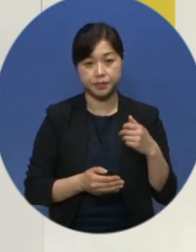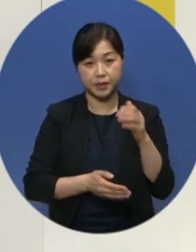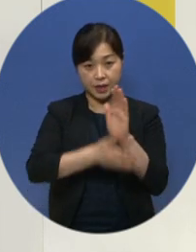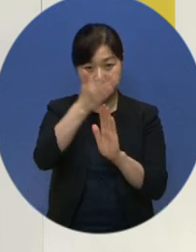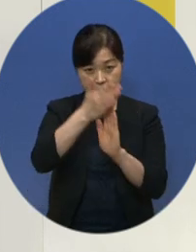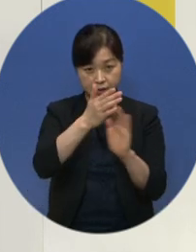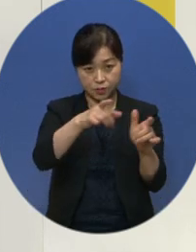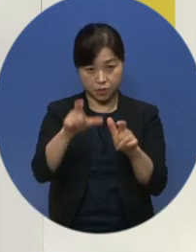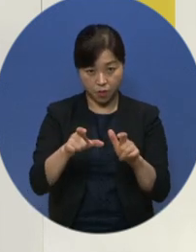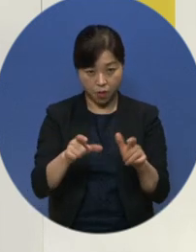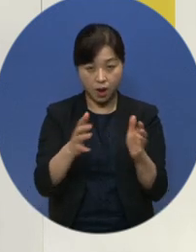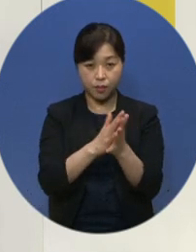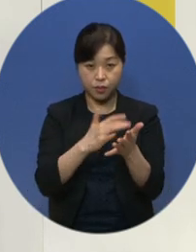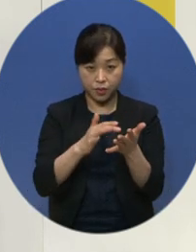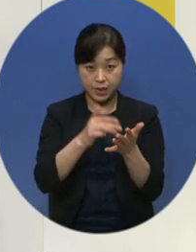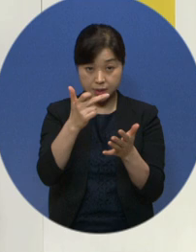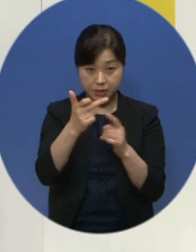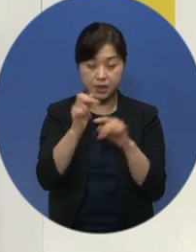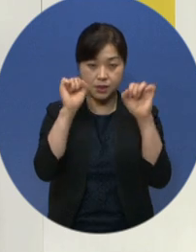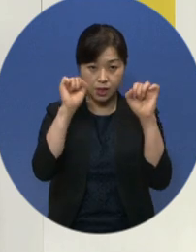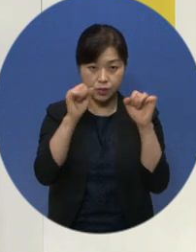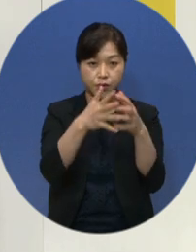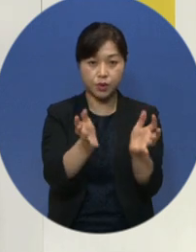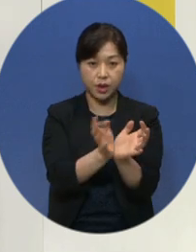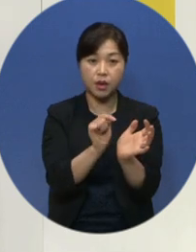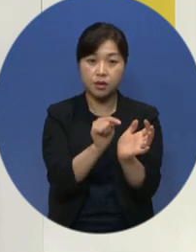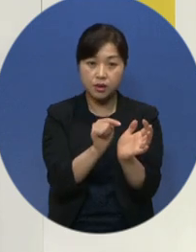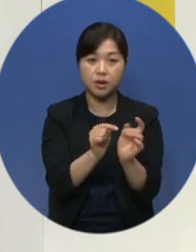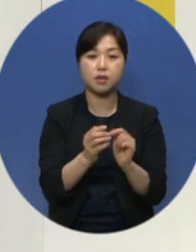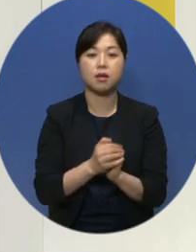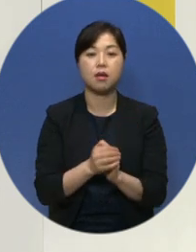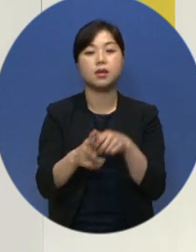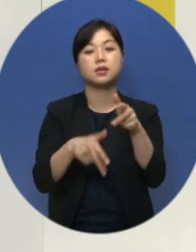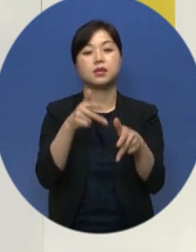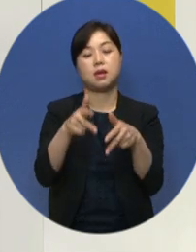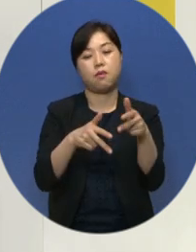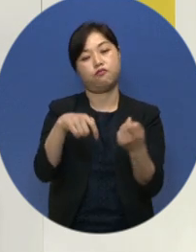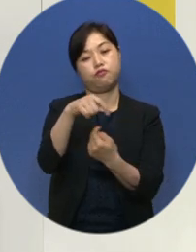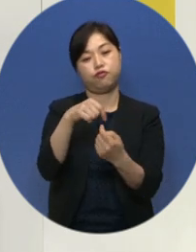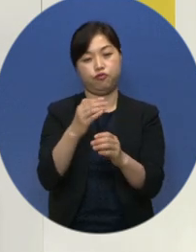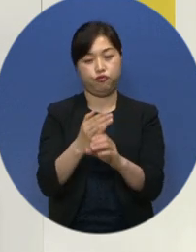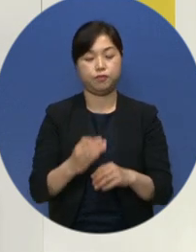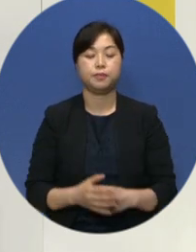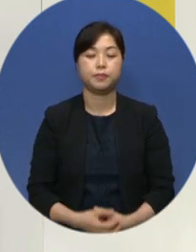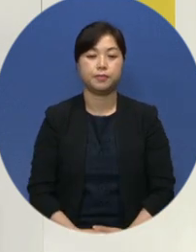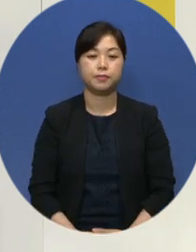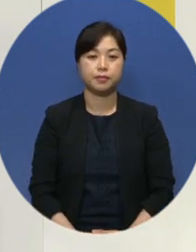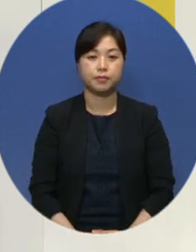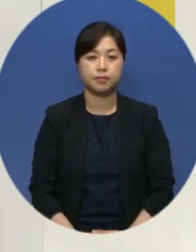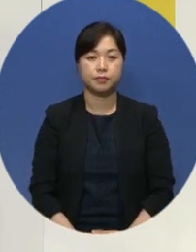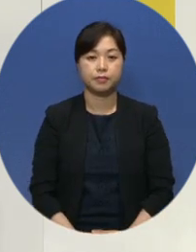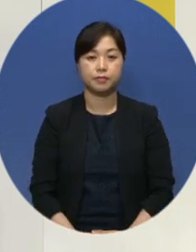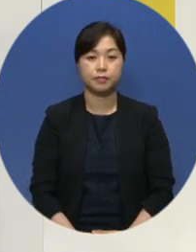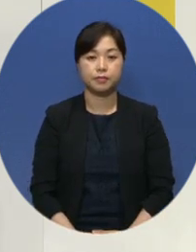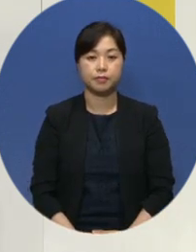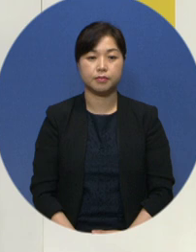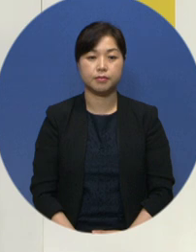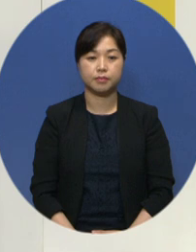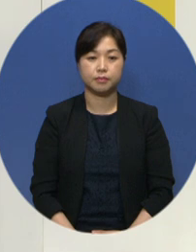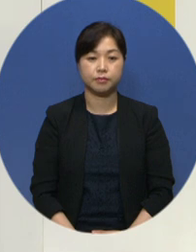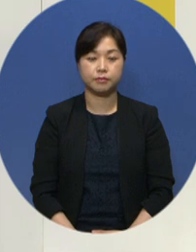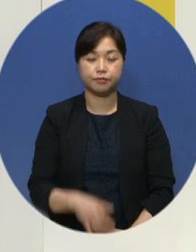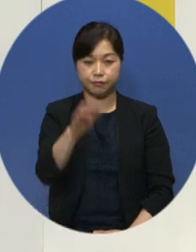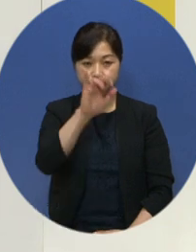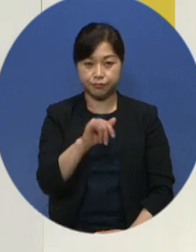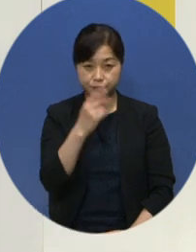지우게 그러한 에 그 사업들을 전개하고 있거든요 그래서 어그 전국의 이제 조사를